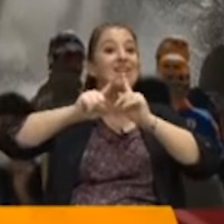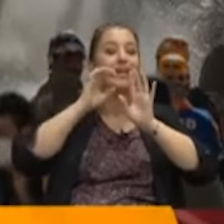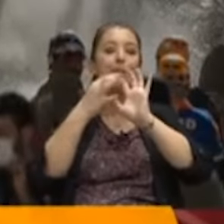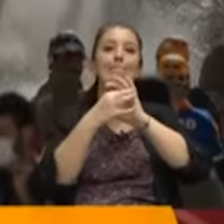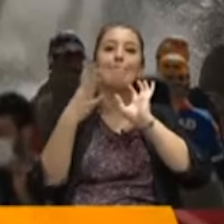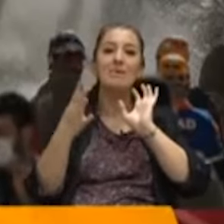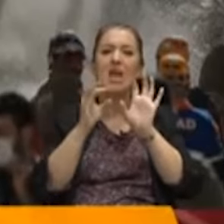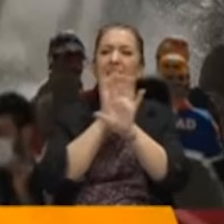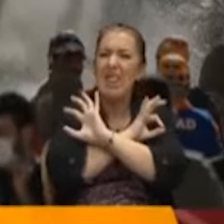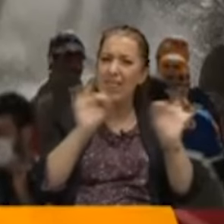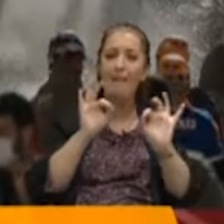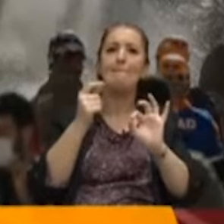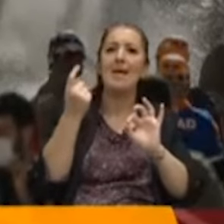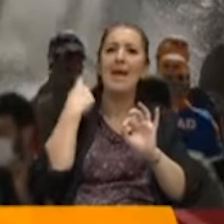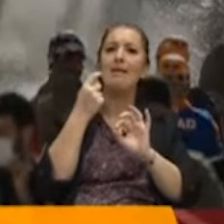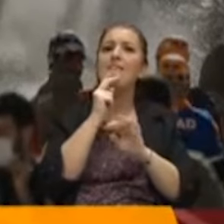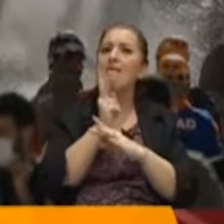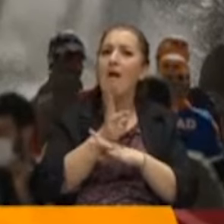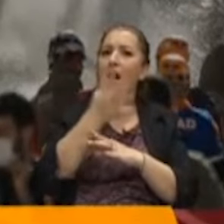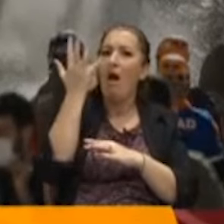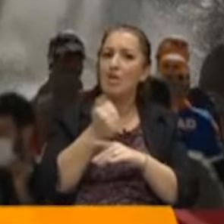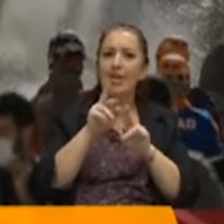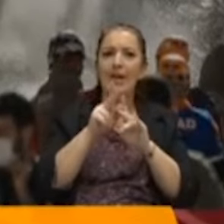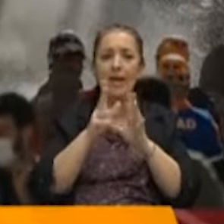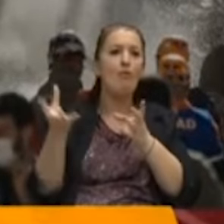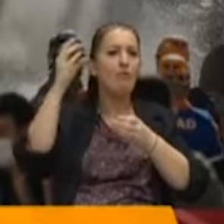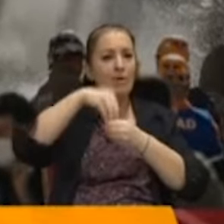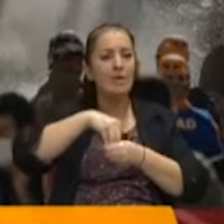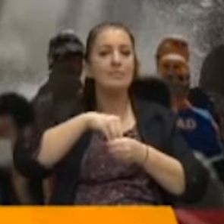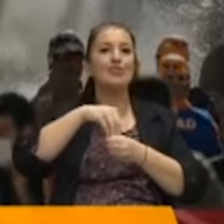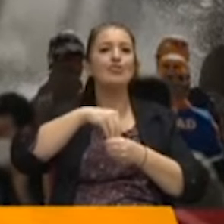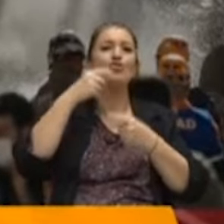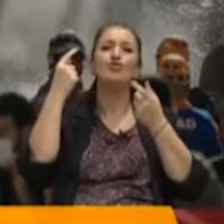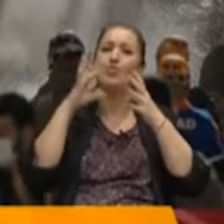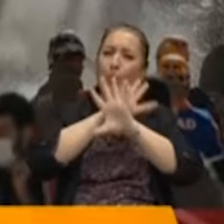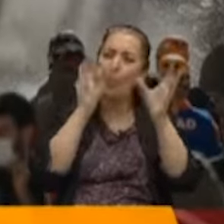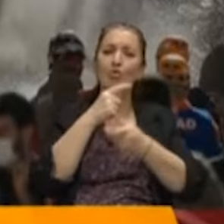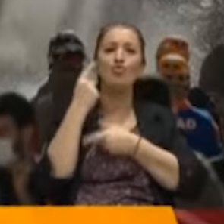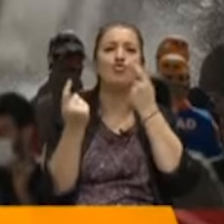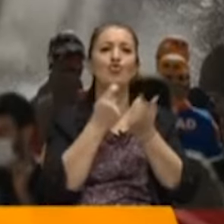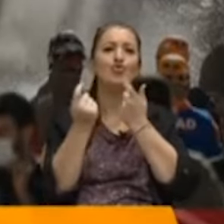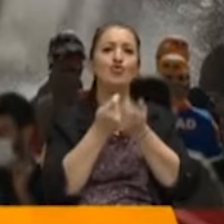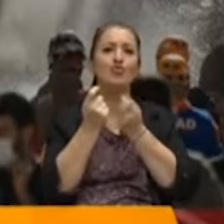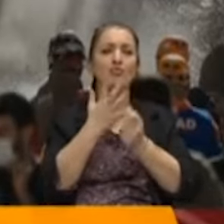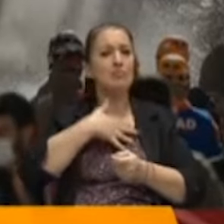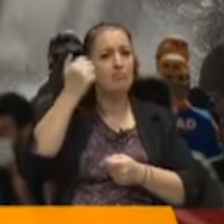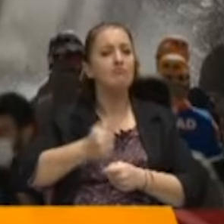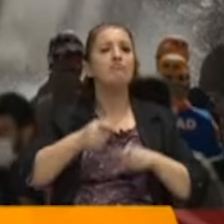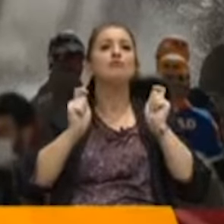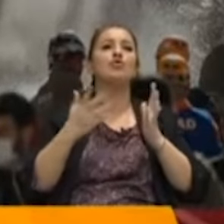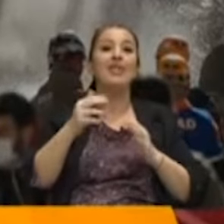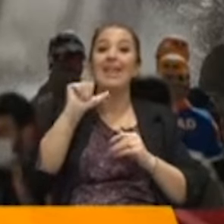bağımsız tam yetkili kararlar alacak şekilde donatmak için tüm çabalarımızı seferber edeceğiz. Değerli